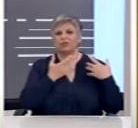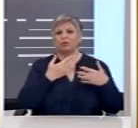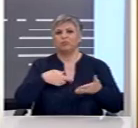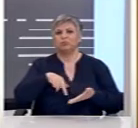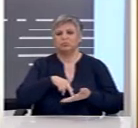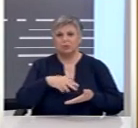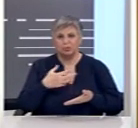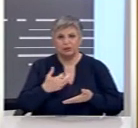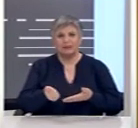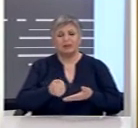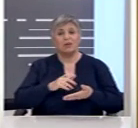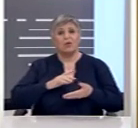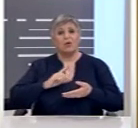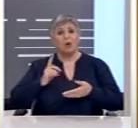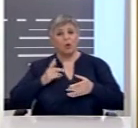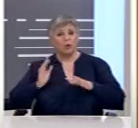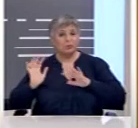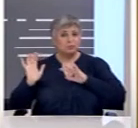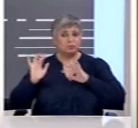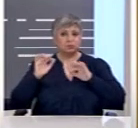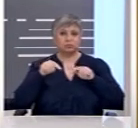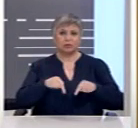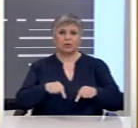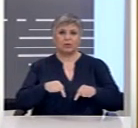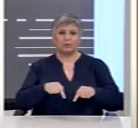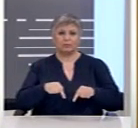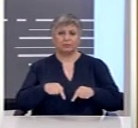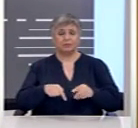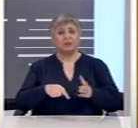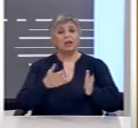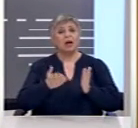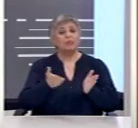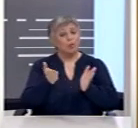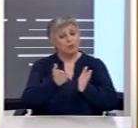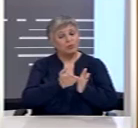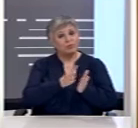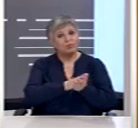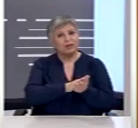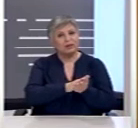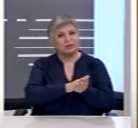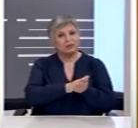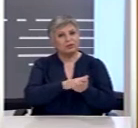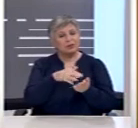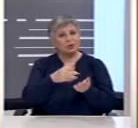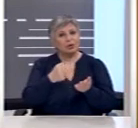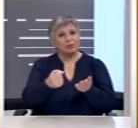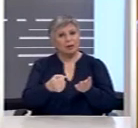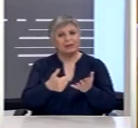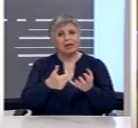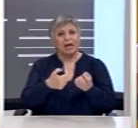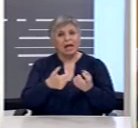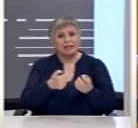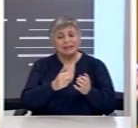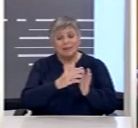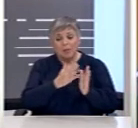την Εξεταστική Επιτροπή της Βουλής. Δίπλα από κάθε ένα από αυτό το φάκελο είναι από 60 μέχρι 250